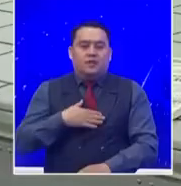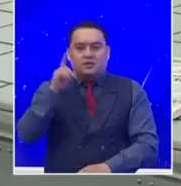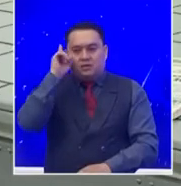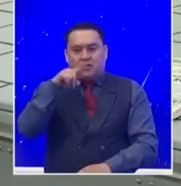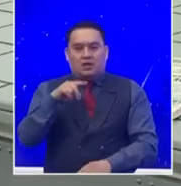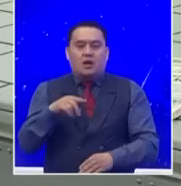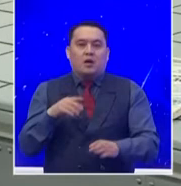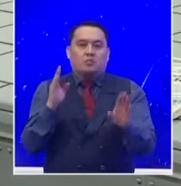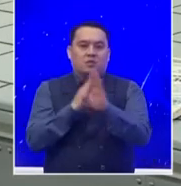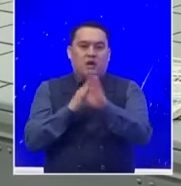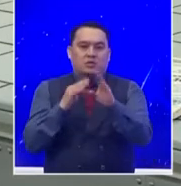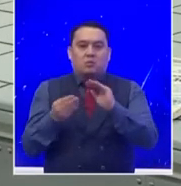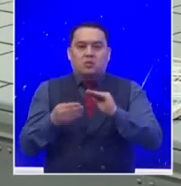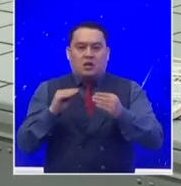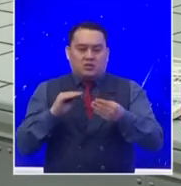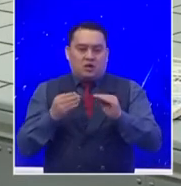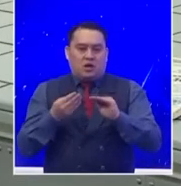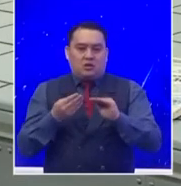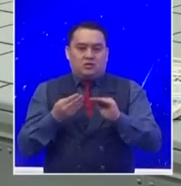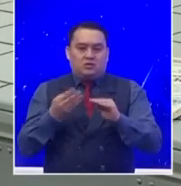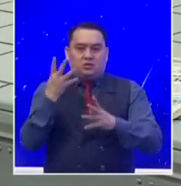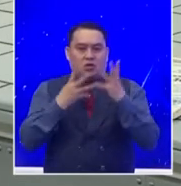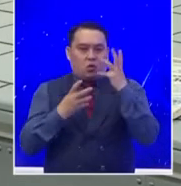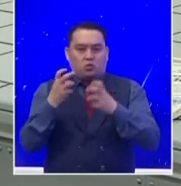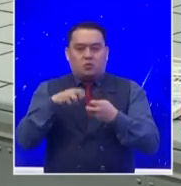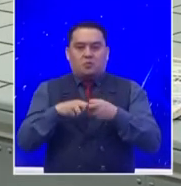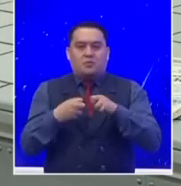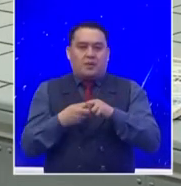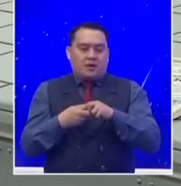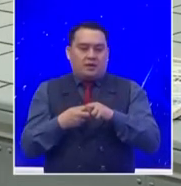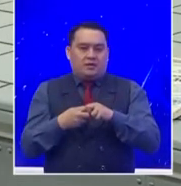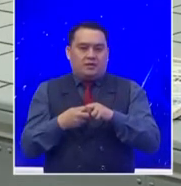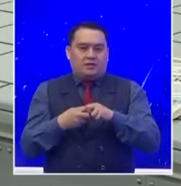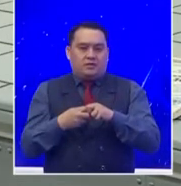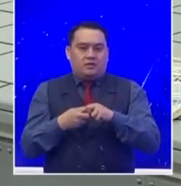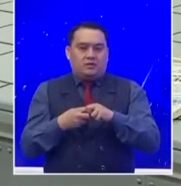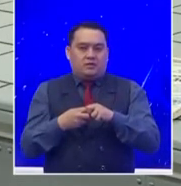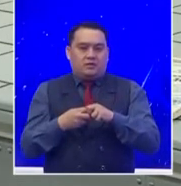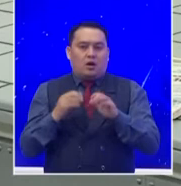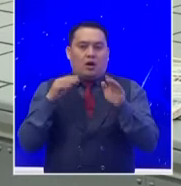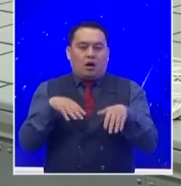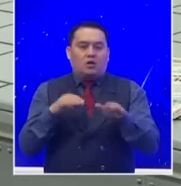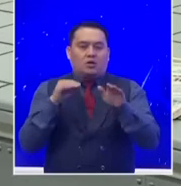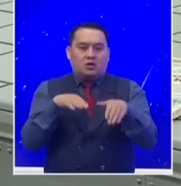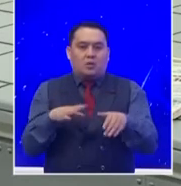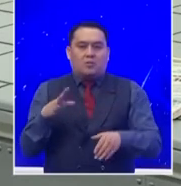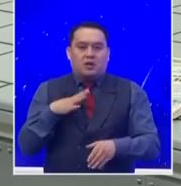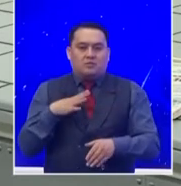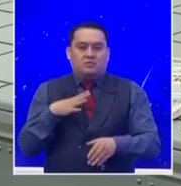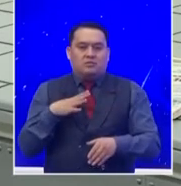планета загрязняется пластиком, и это очень серьезная проблема. Например, в Тихом океане